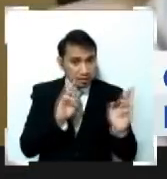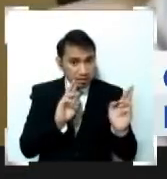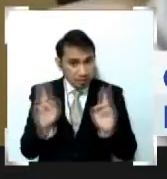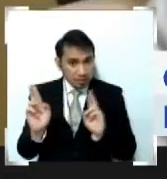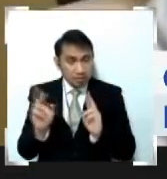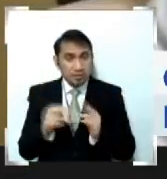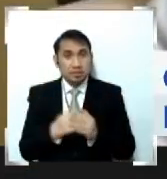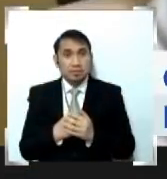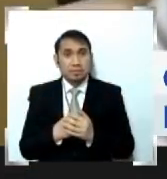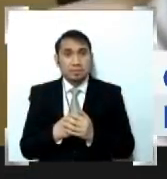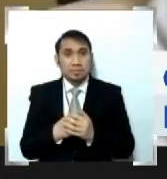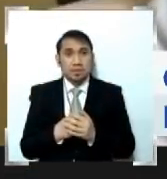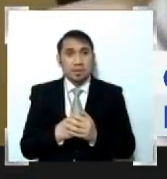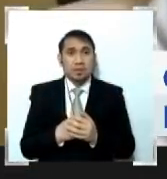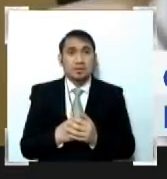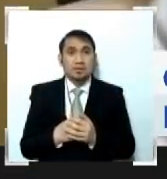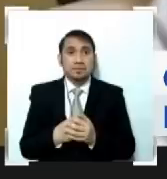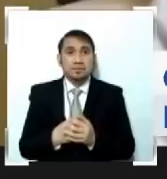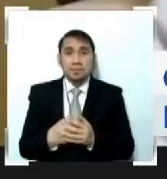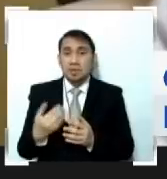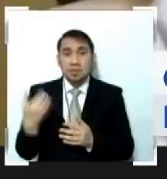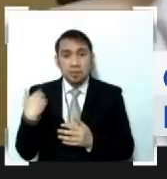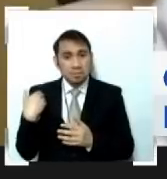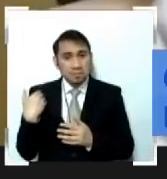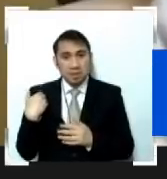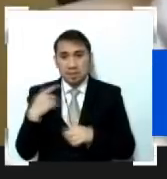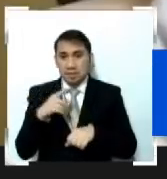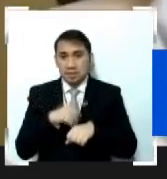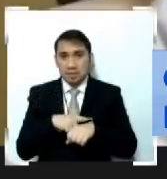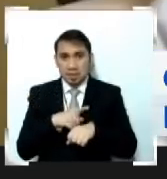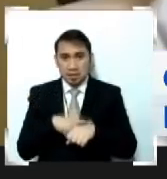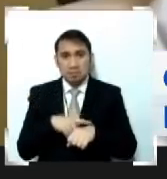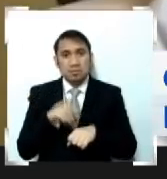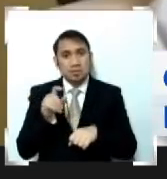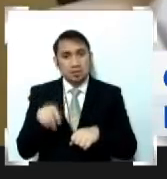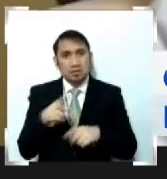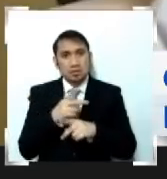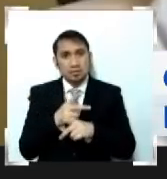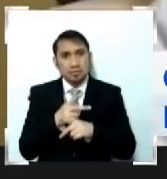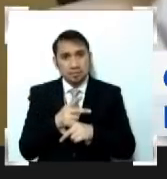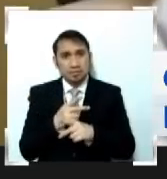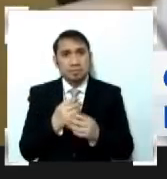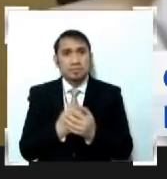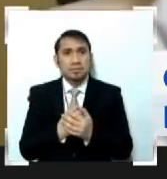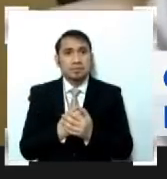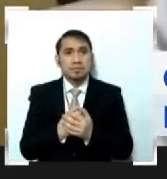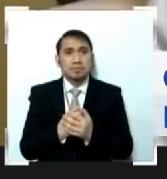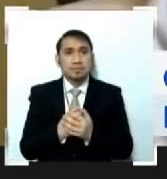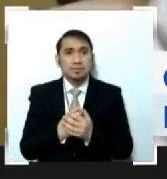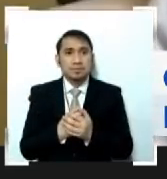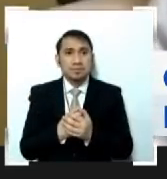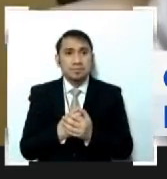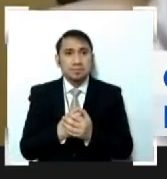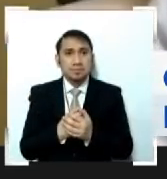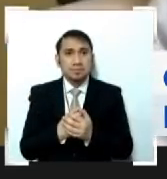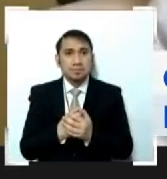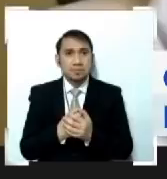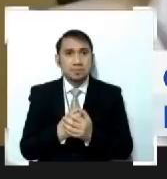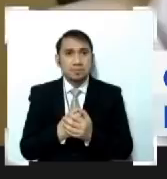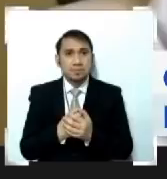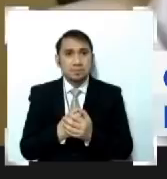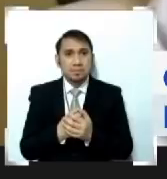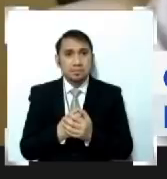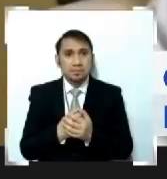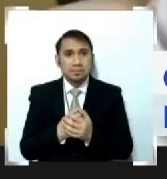to MGCQ at this time. It also gives us the wrong messaging to the people. We want to avoid